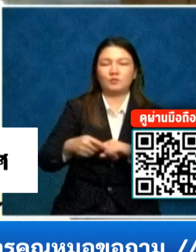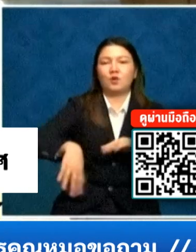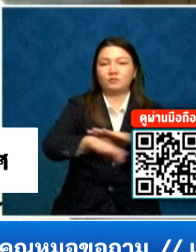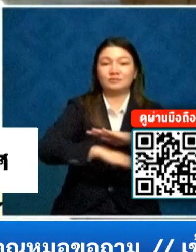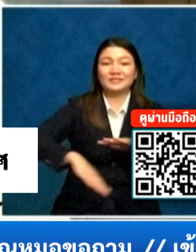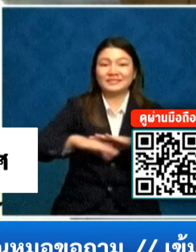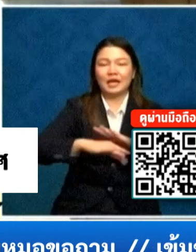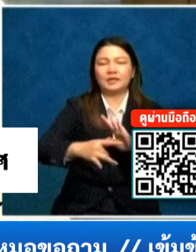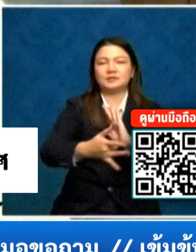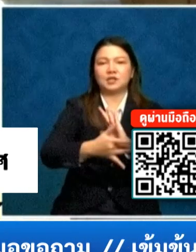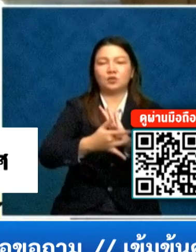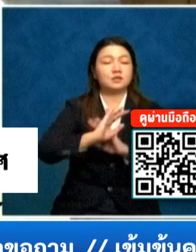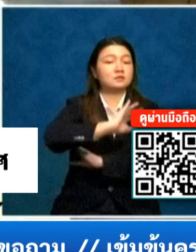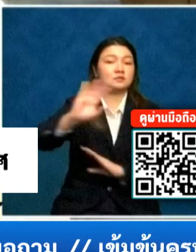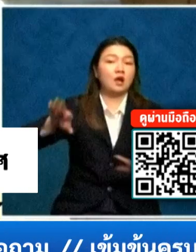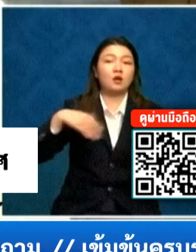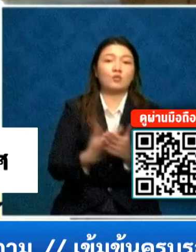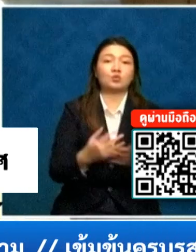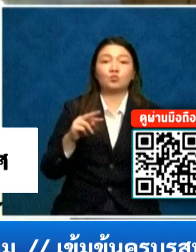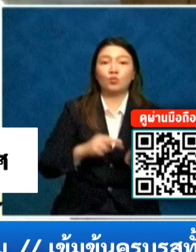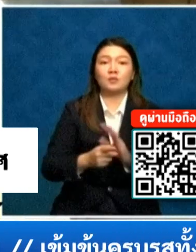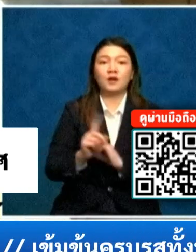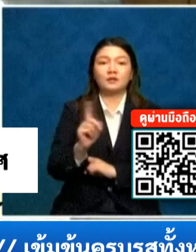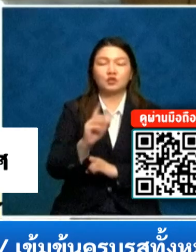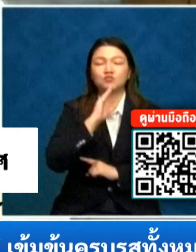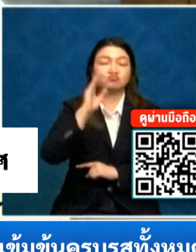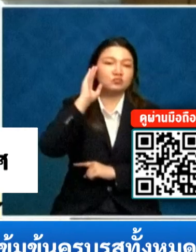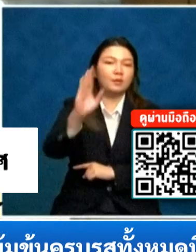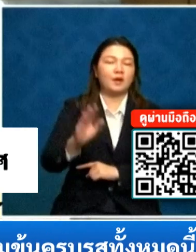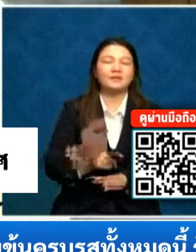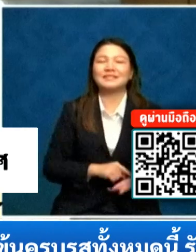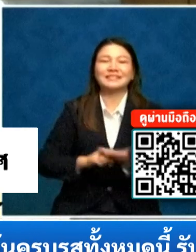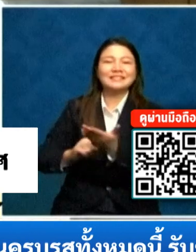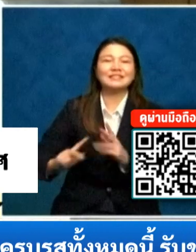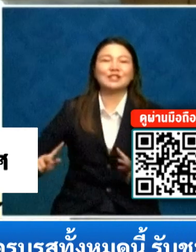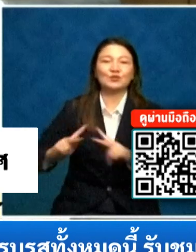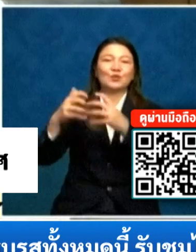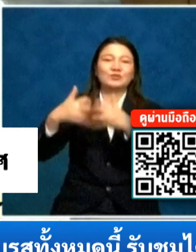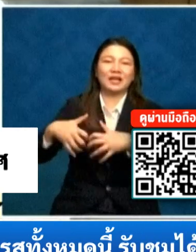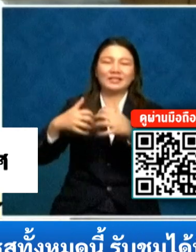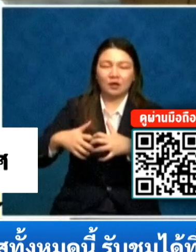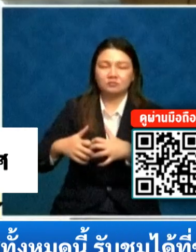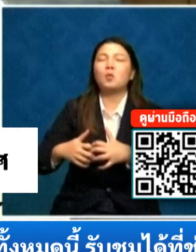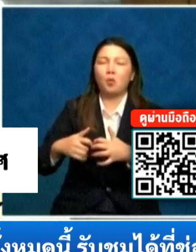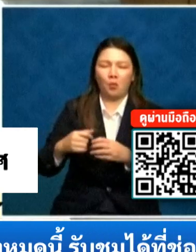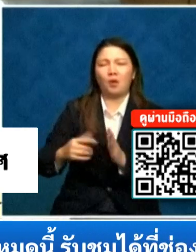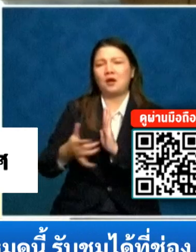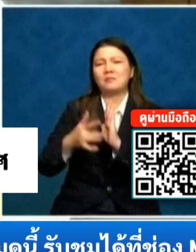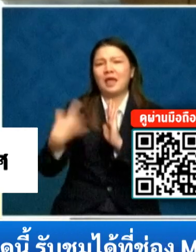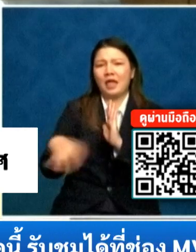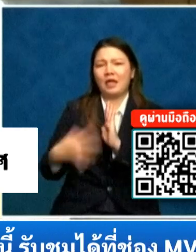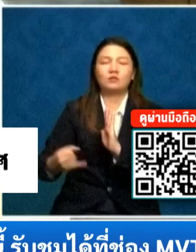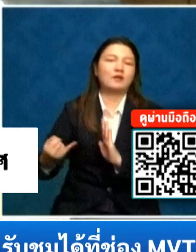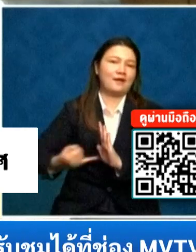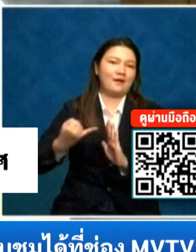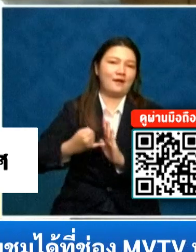กิจดิจิทัลการที่จะไปขออนุญาตที่กระทรวงอุตสาหกรรมก็จะทำได้อย่างง่ายขึ้นหรือแม้แต่ไปขอ BOI นะครับก็จ